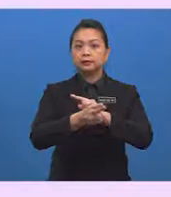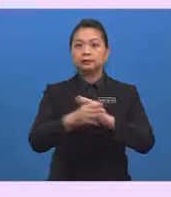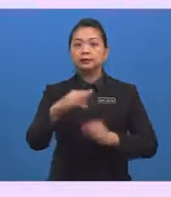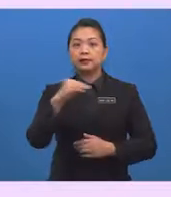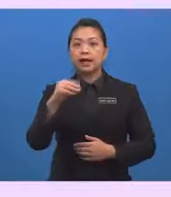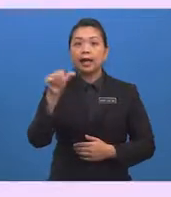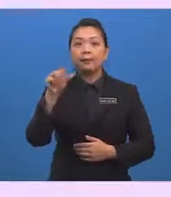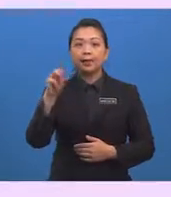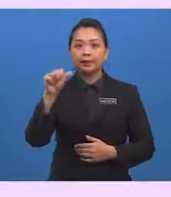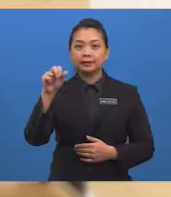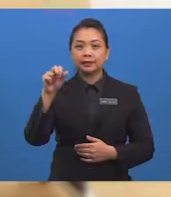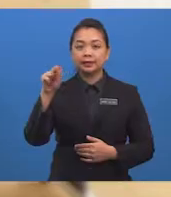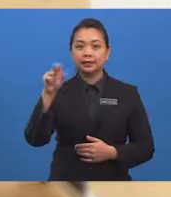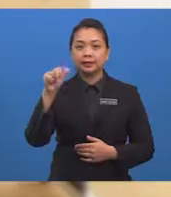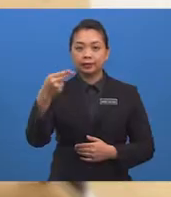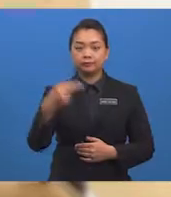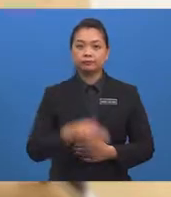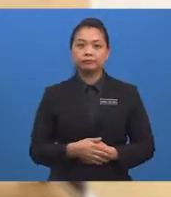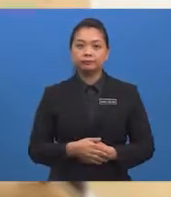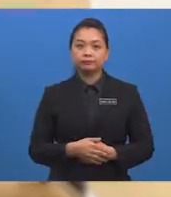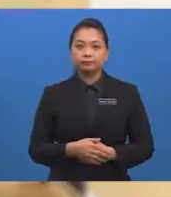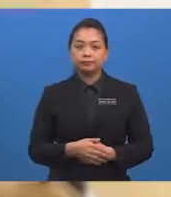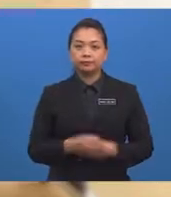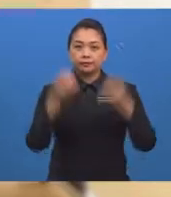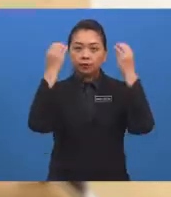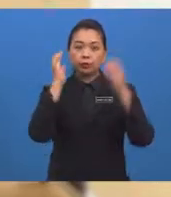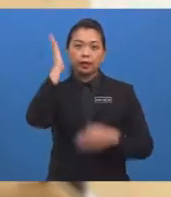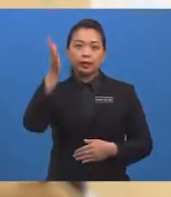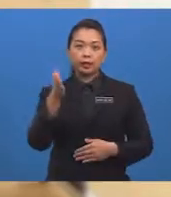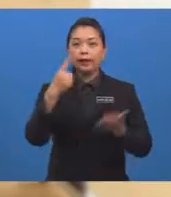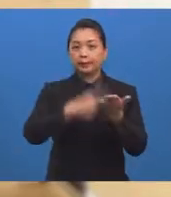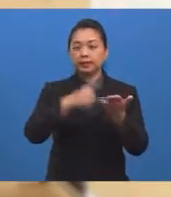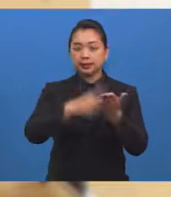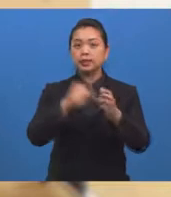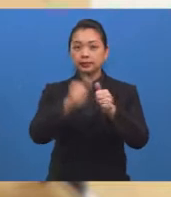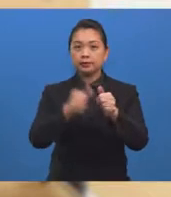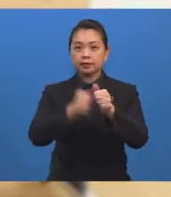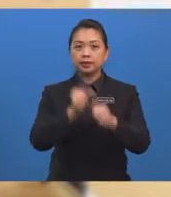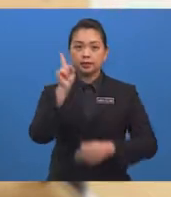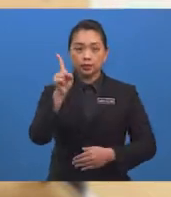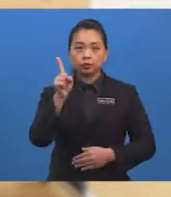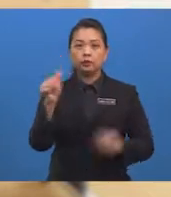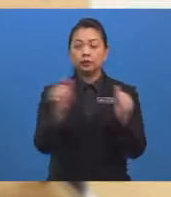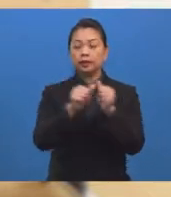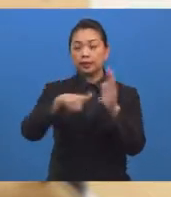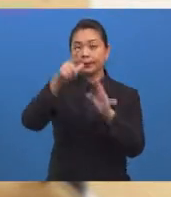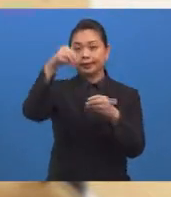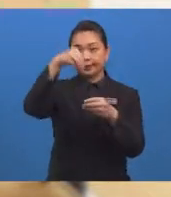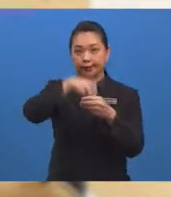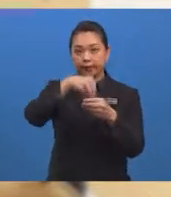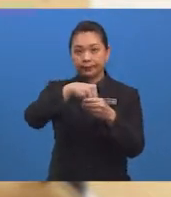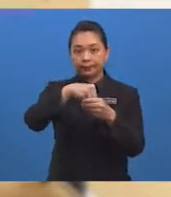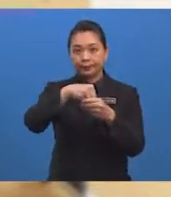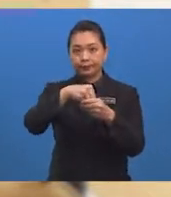pengawasan. Baiklah, cikgu akan membincangkan satu persatu dengan lebih terperinci prinsip